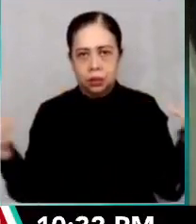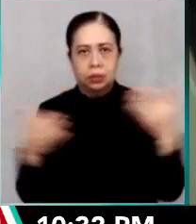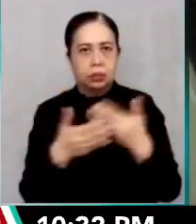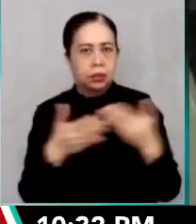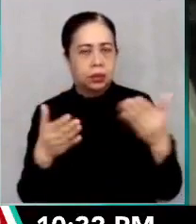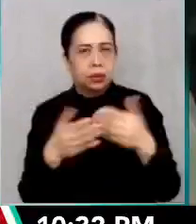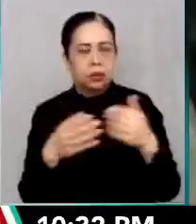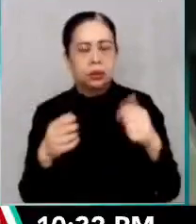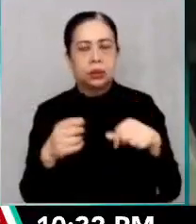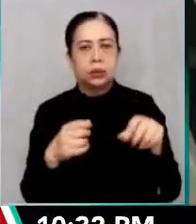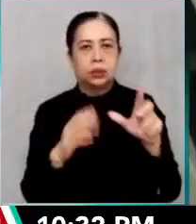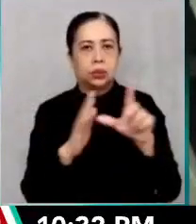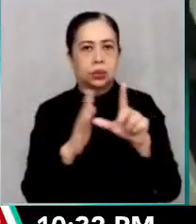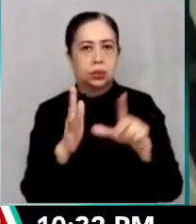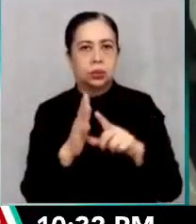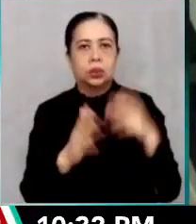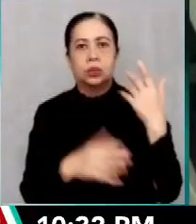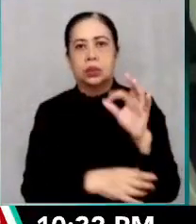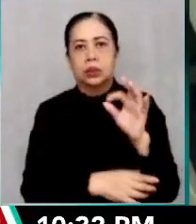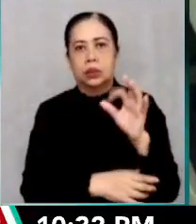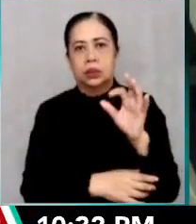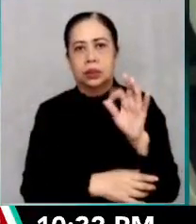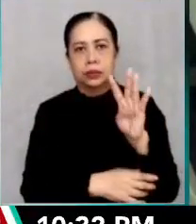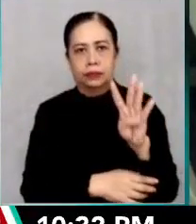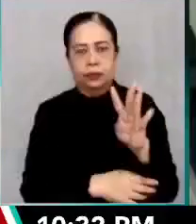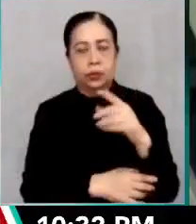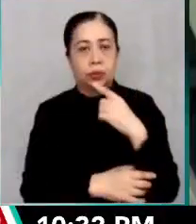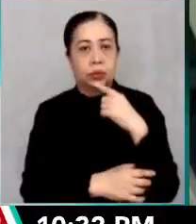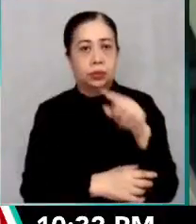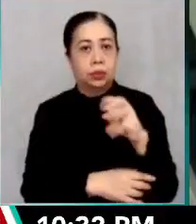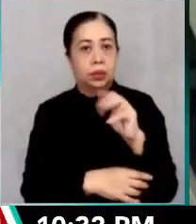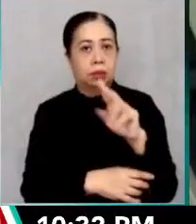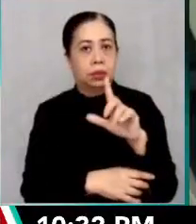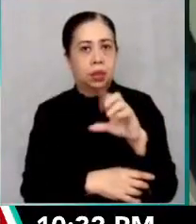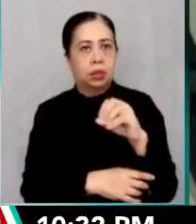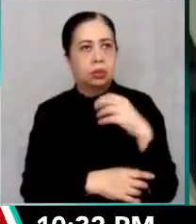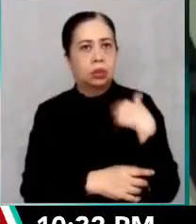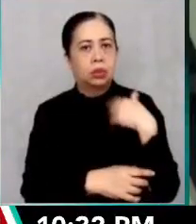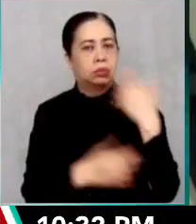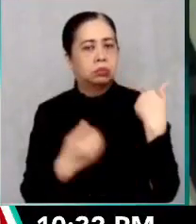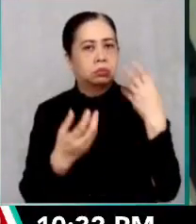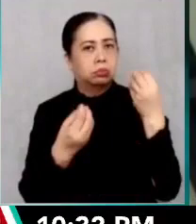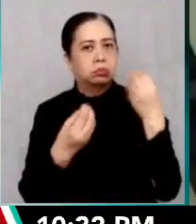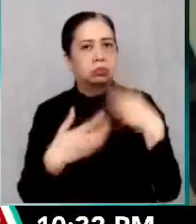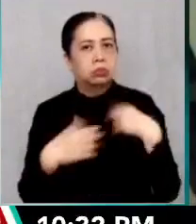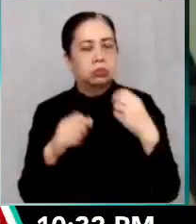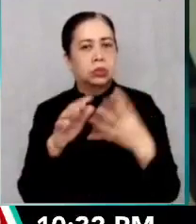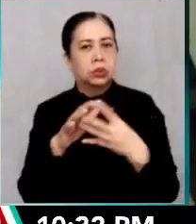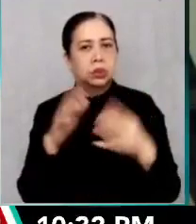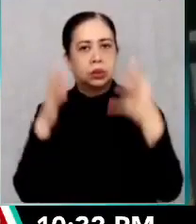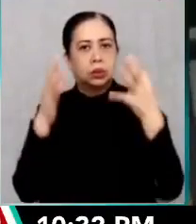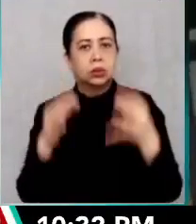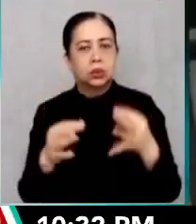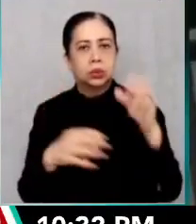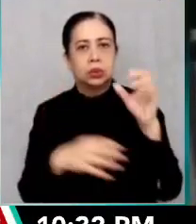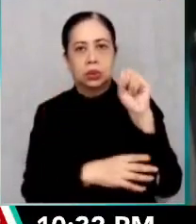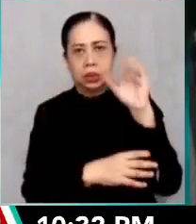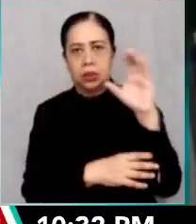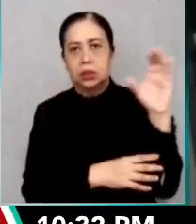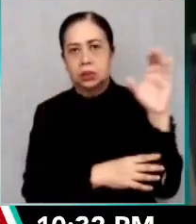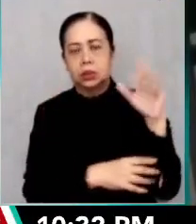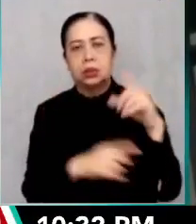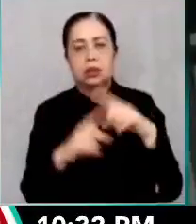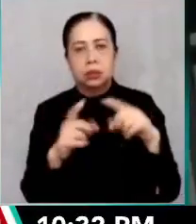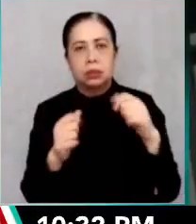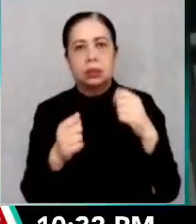Act of 1994. Sabi naman ng Meralco, wala pa silang natatanggap na kopya ng desisyon ng Korte Suprema, pero